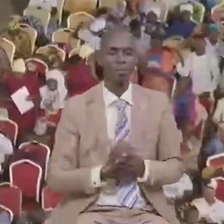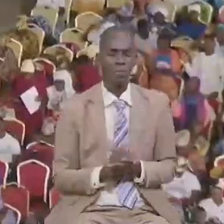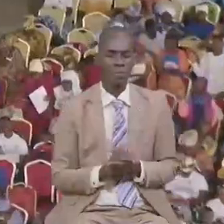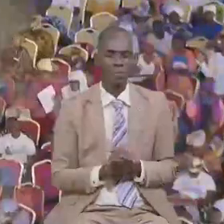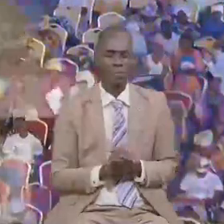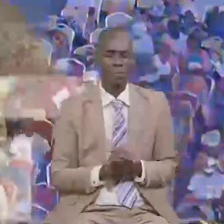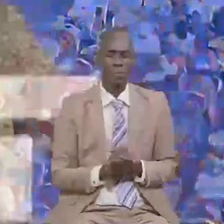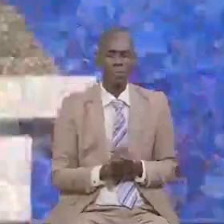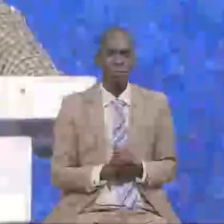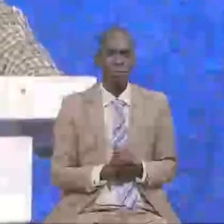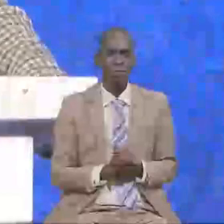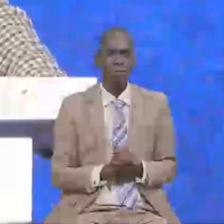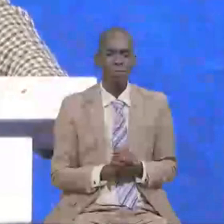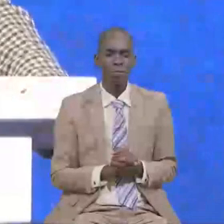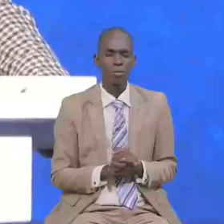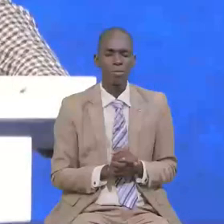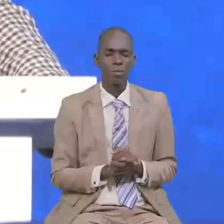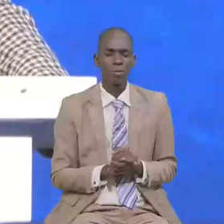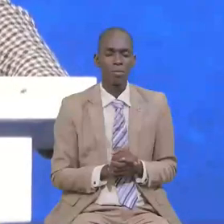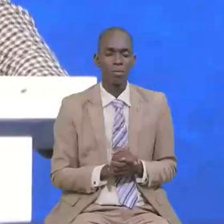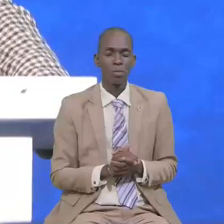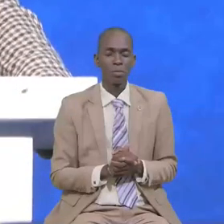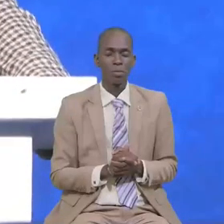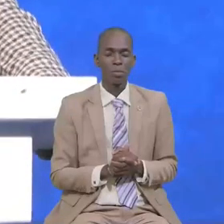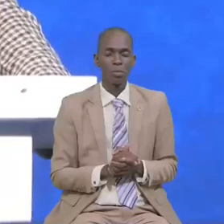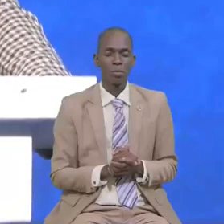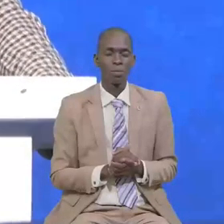ton salut au nom de Jésus-Christ.